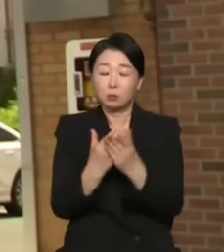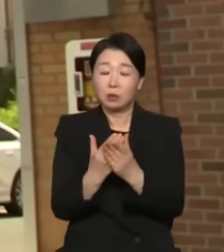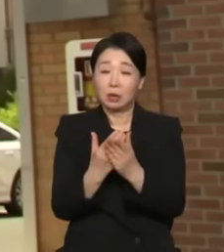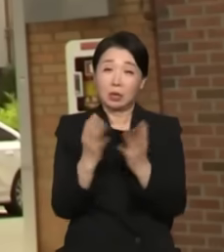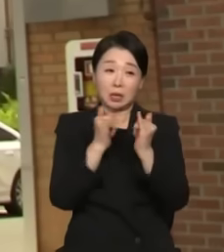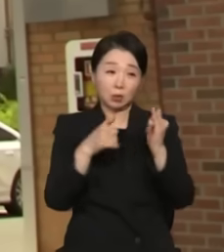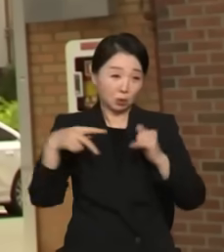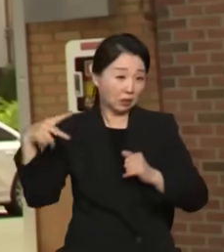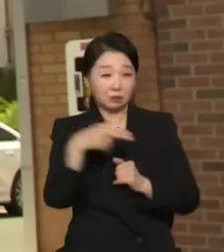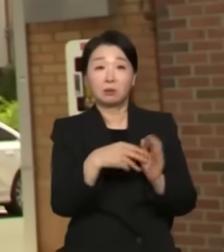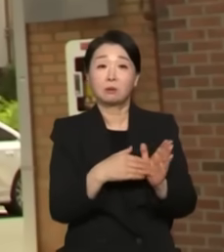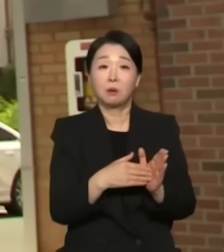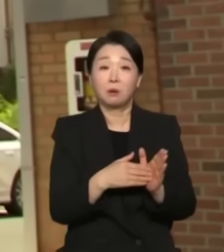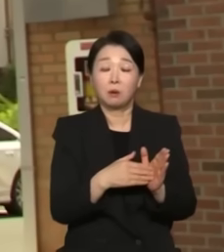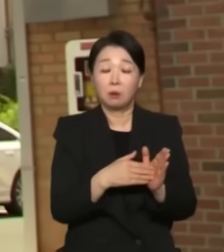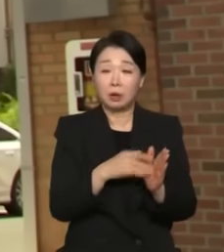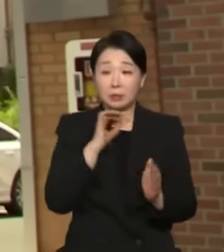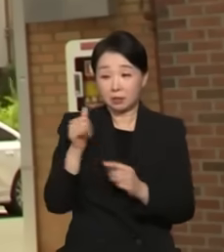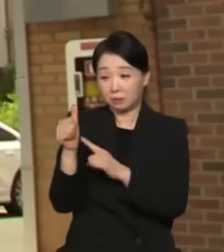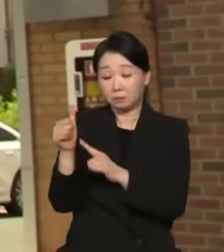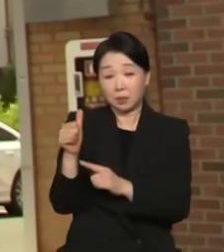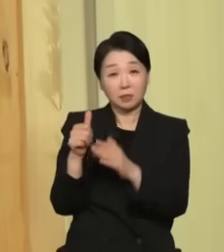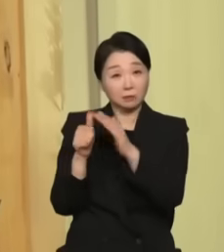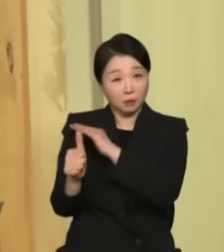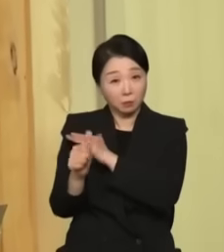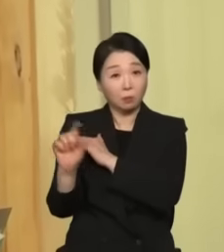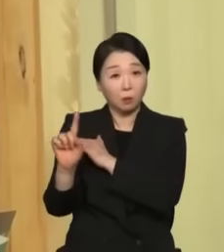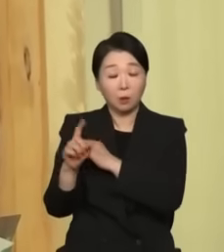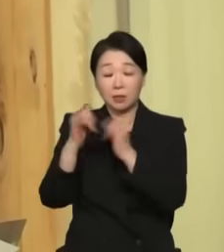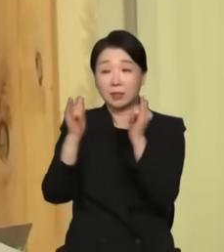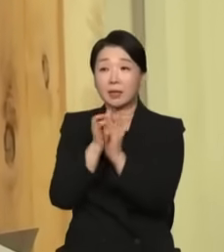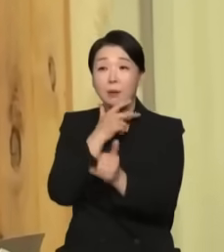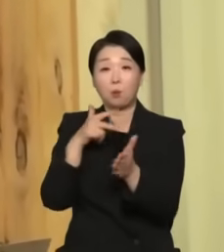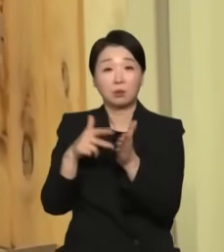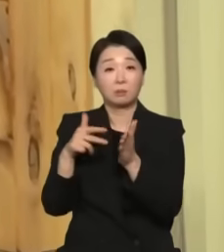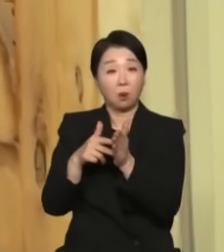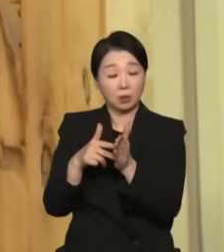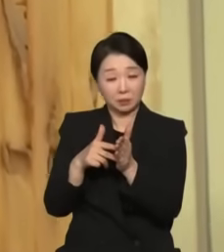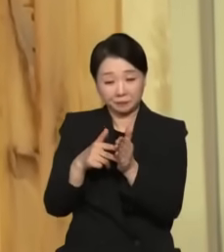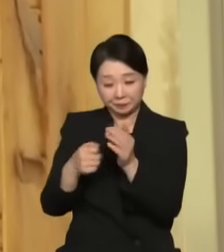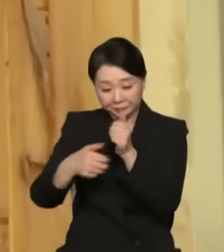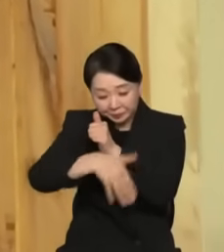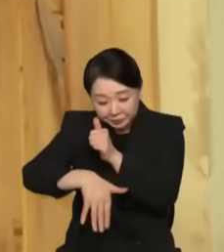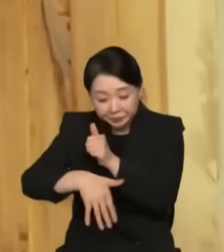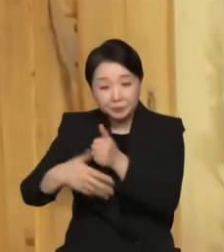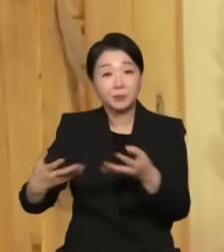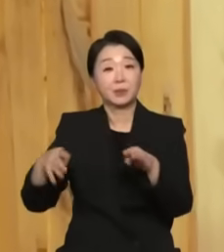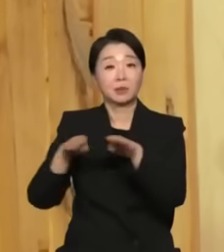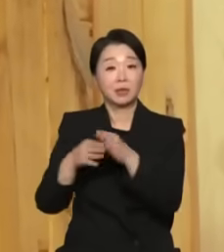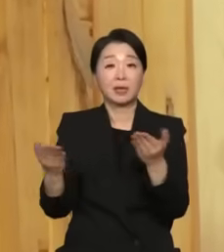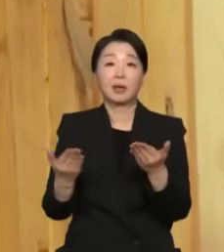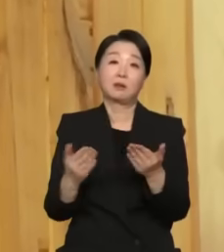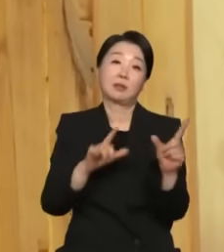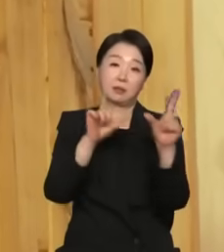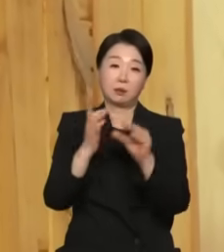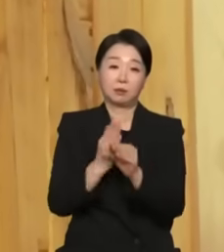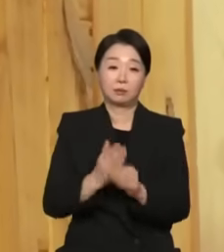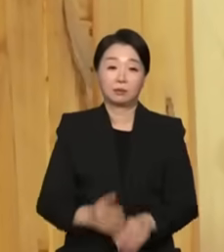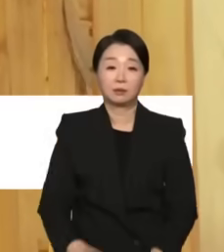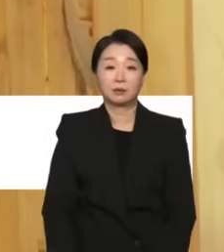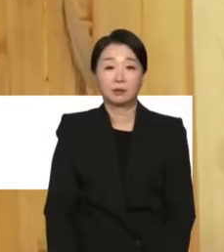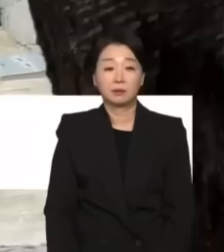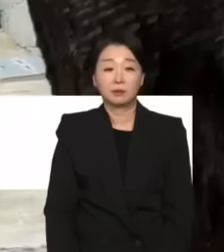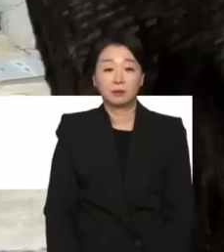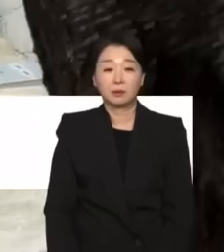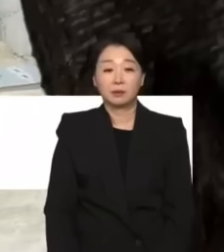끊어요. 이들은 김 전 신부가 현재 대표로 돼 있는 사회복지법인 산하 시설에서 일하거나 생활했습니다.